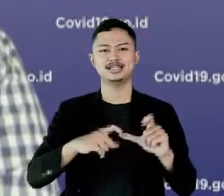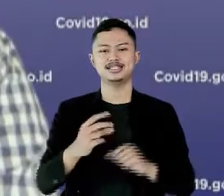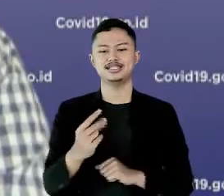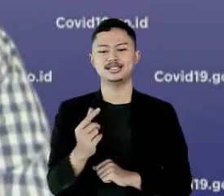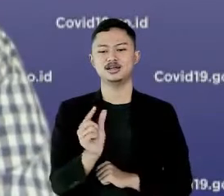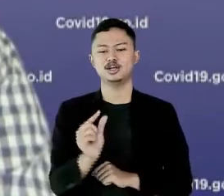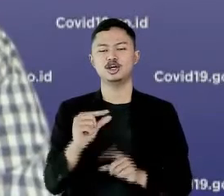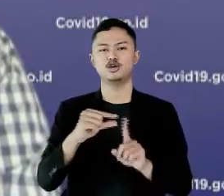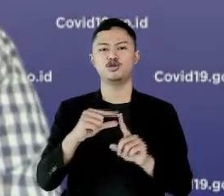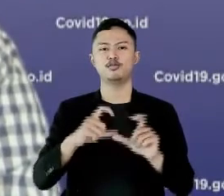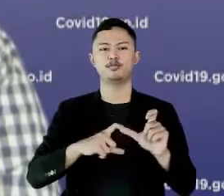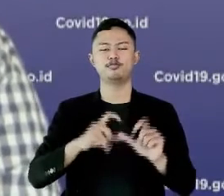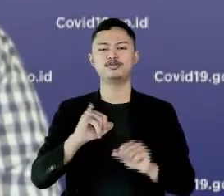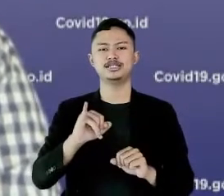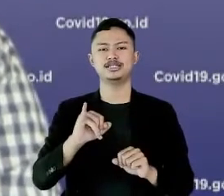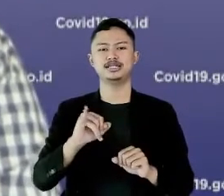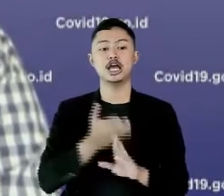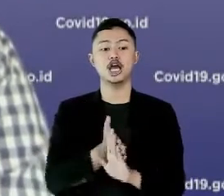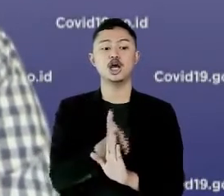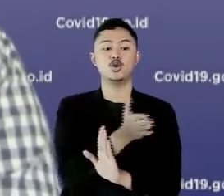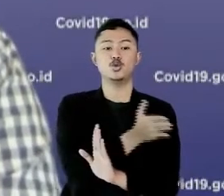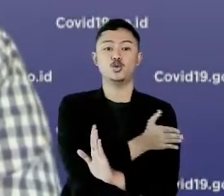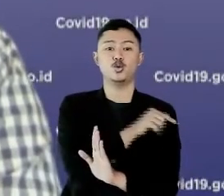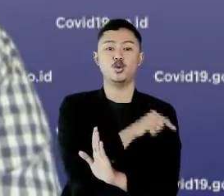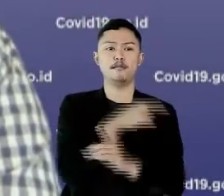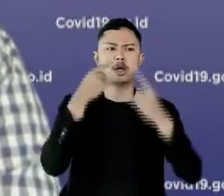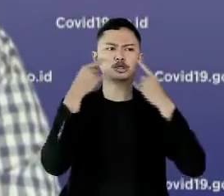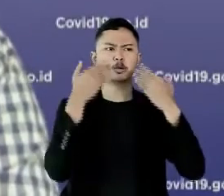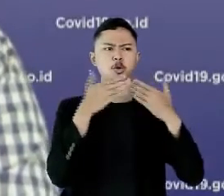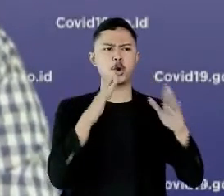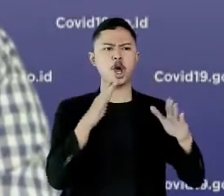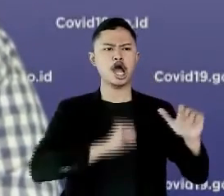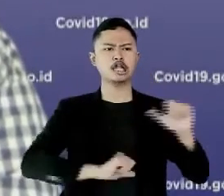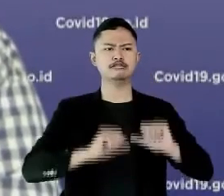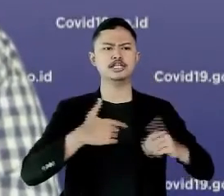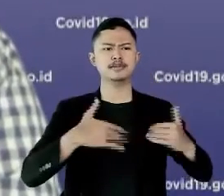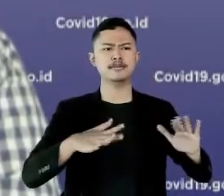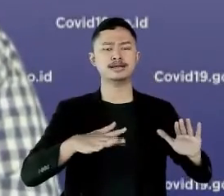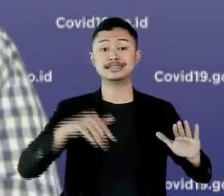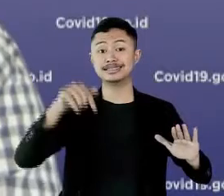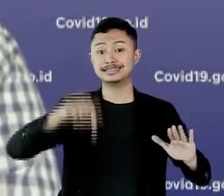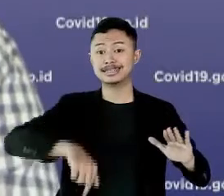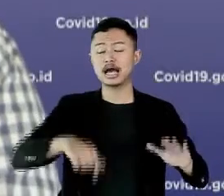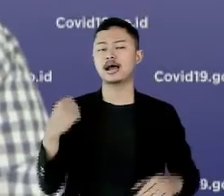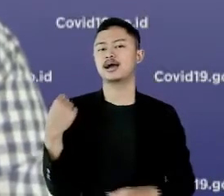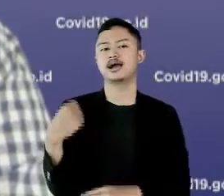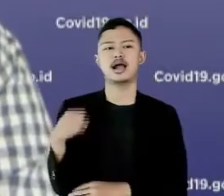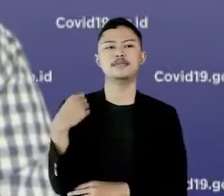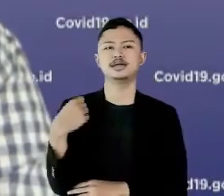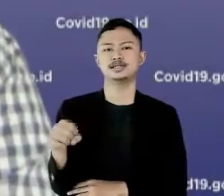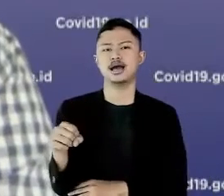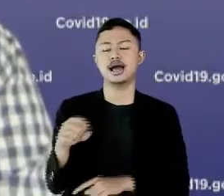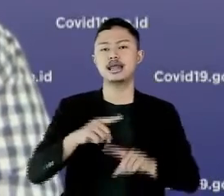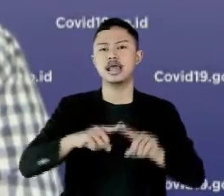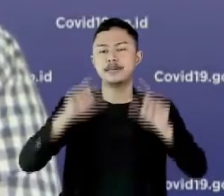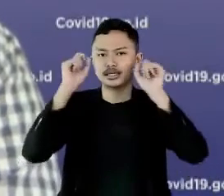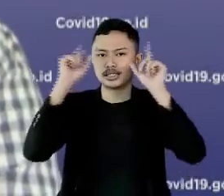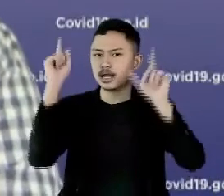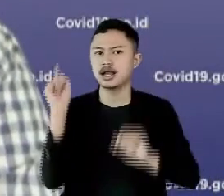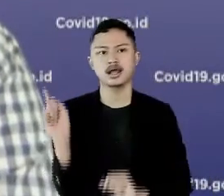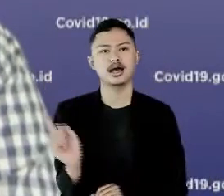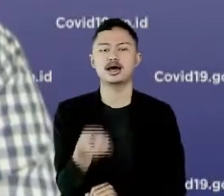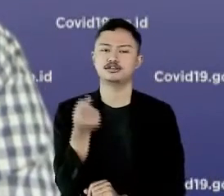sesuatu yang tadinya bisa kita lakukan dengan bebas tanpa masker itu tidak bisa kita lakukan. Dan tetapi kita harus sadar